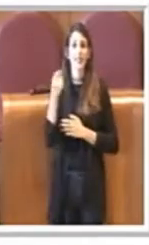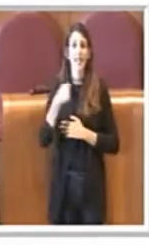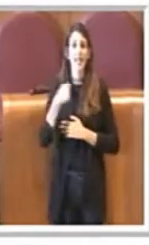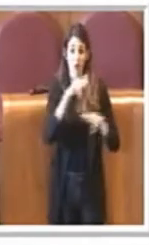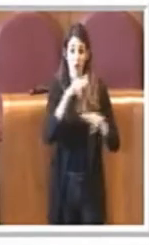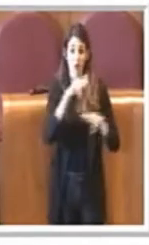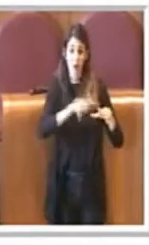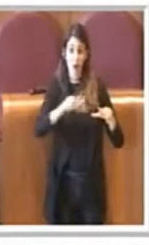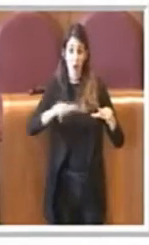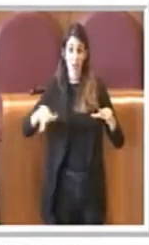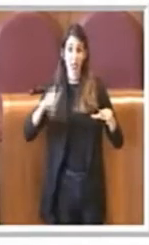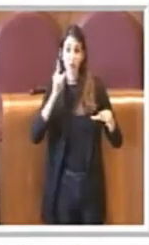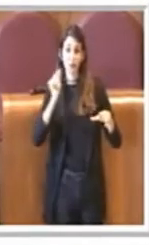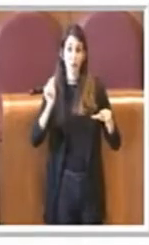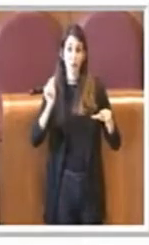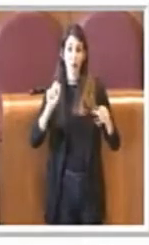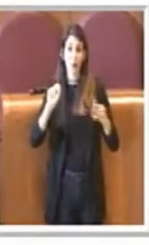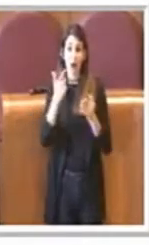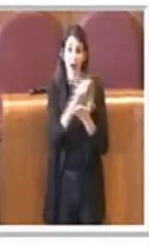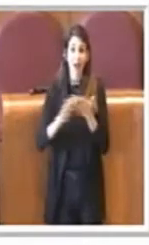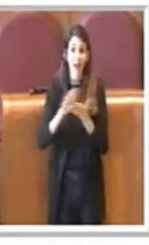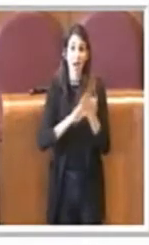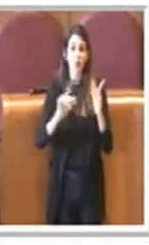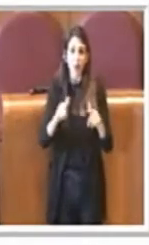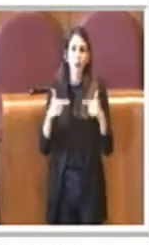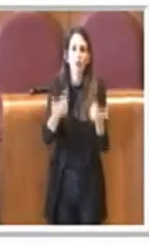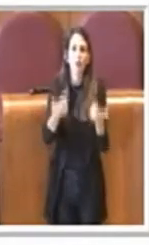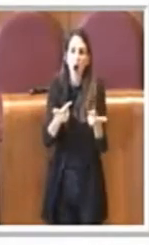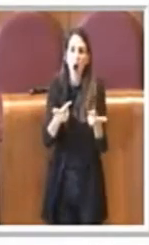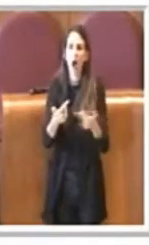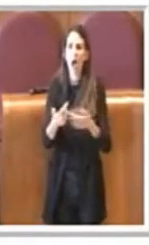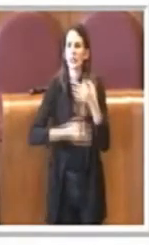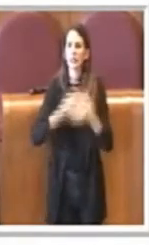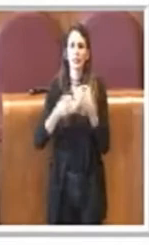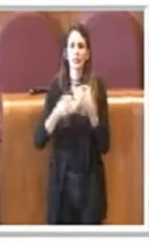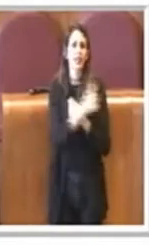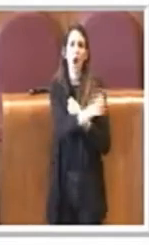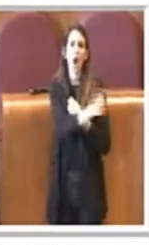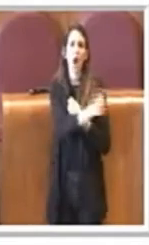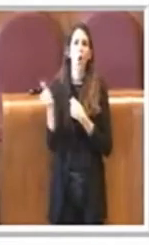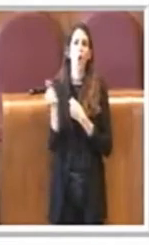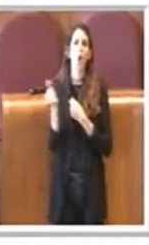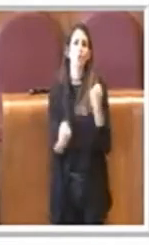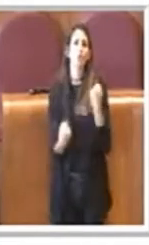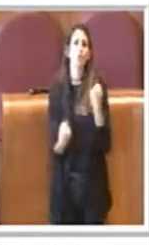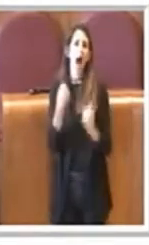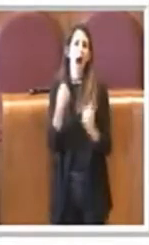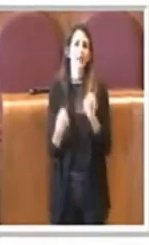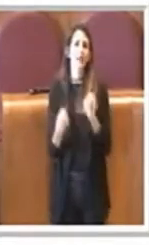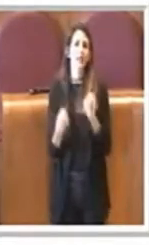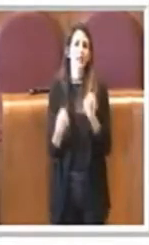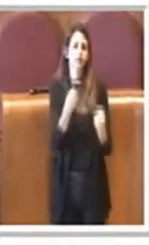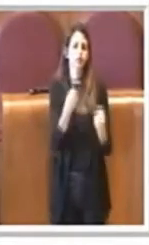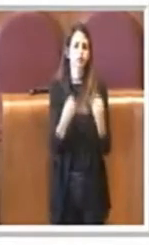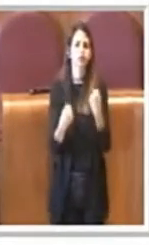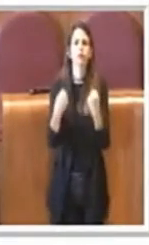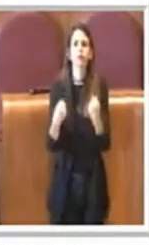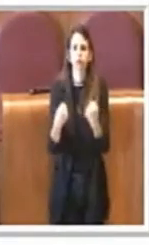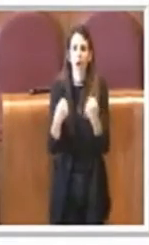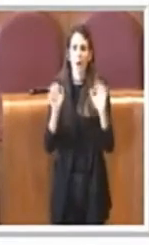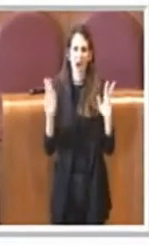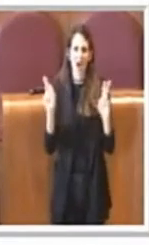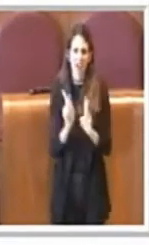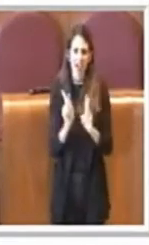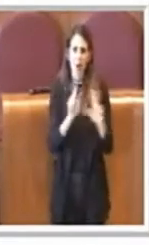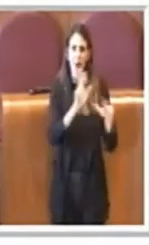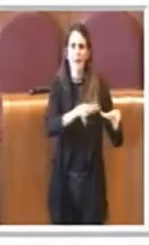gratuite le strisce blu, tutti quanti ci sentiamo in diritto di andare a Piazza Navona in macchina, difficilmente troveremo parcheggio a Piazza Navona,